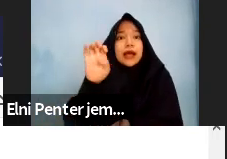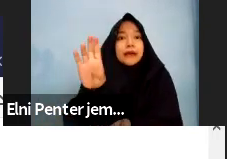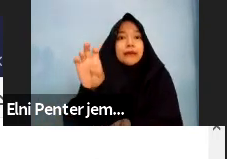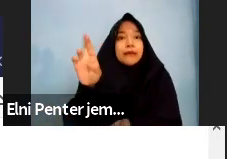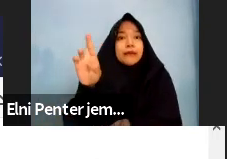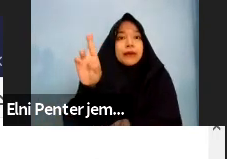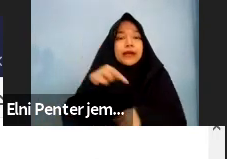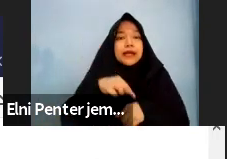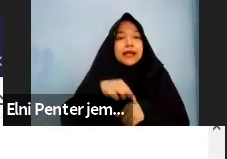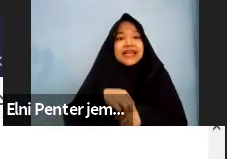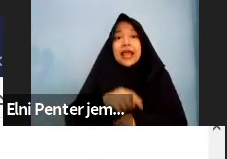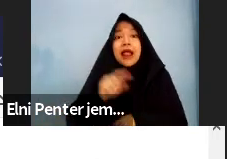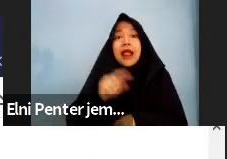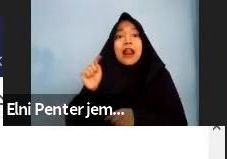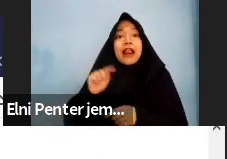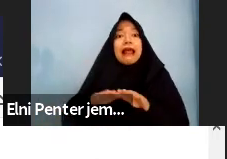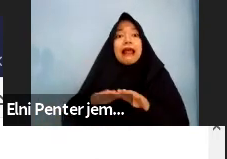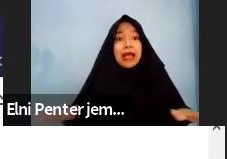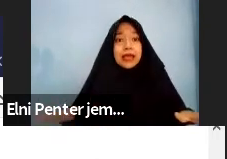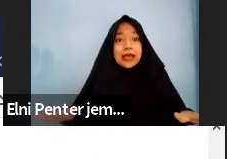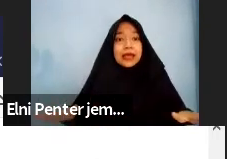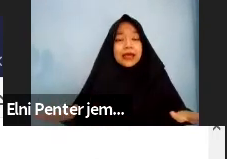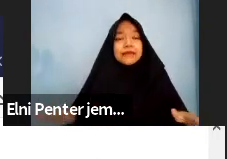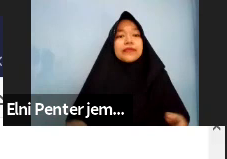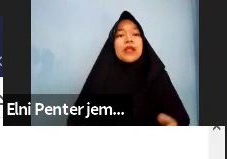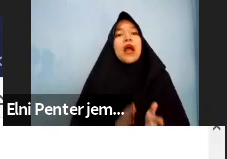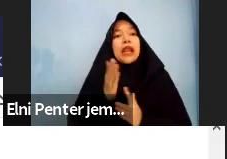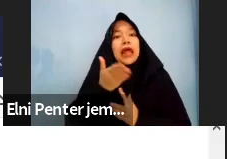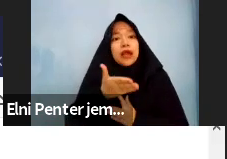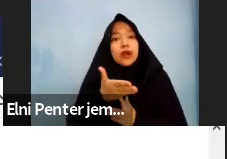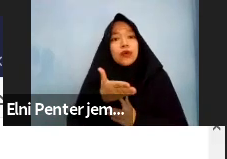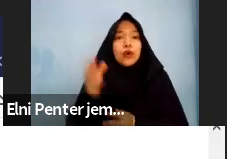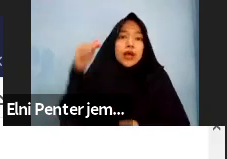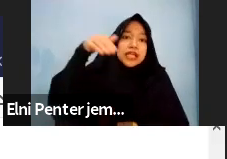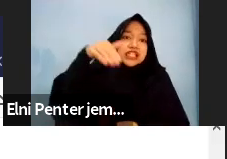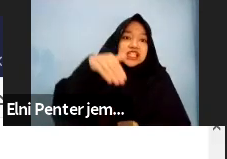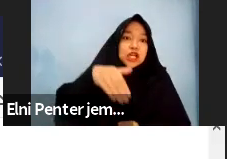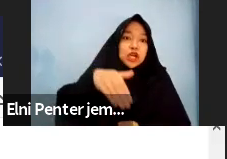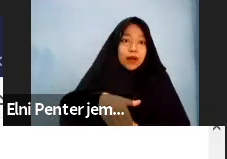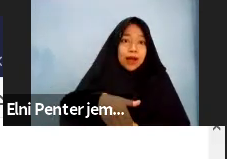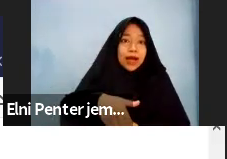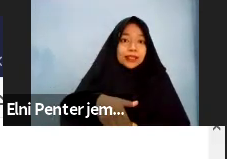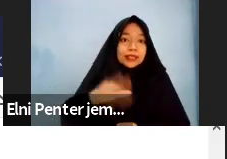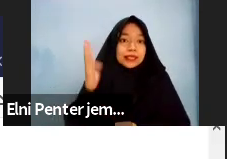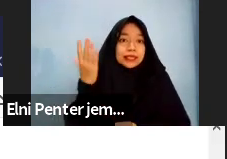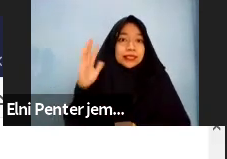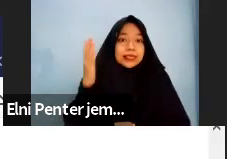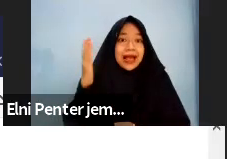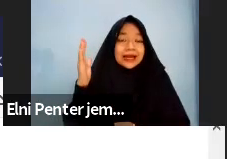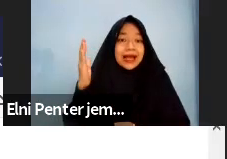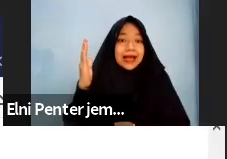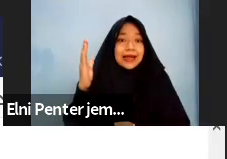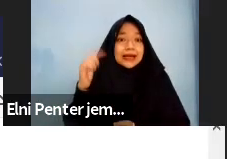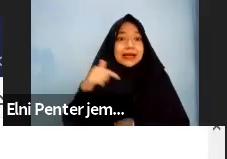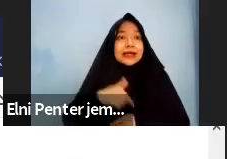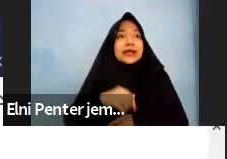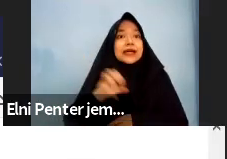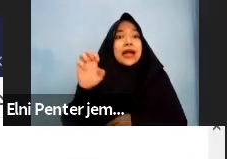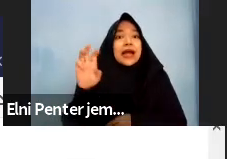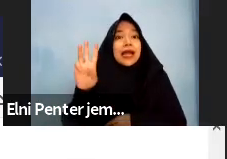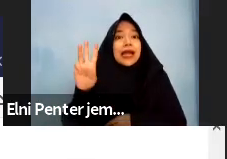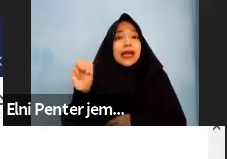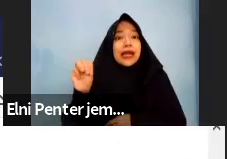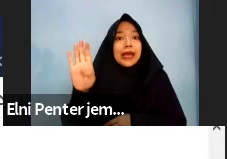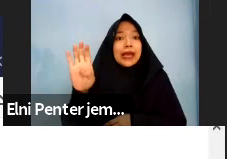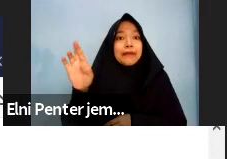dua celupkan tangan kananmu di ember berisi air hangat dan tangan kirimu di ember yang berisi